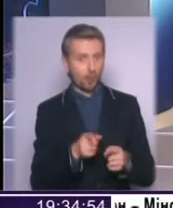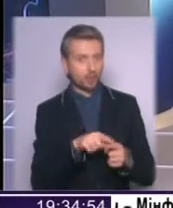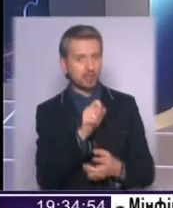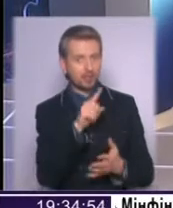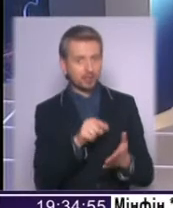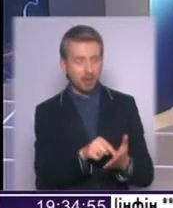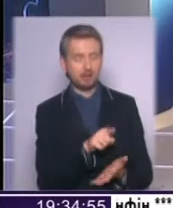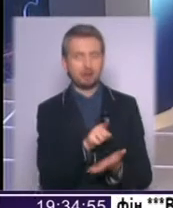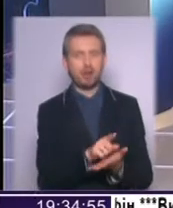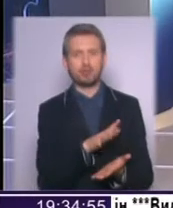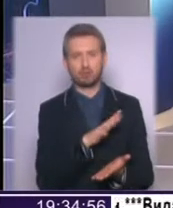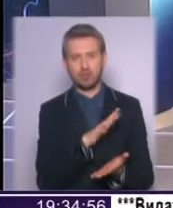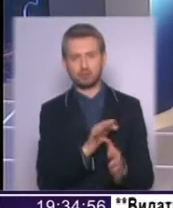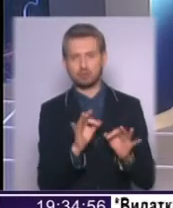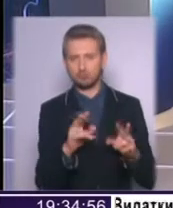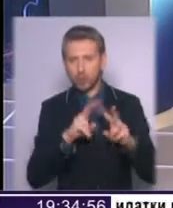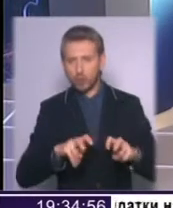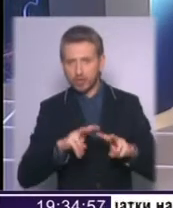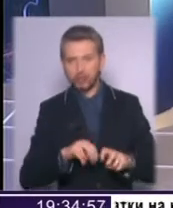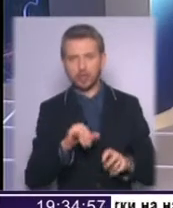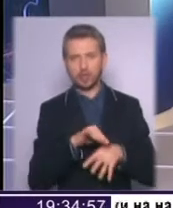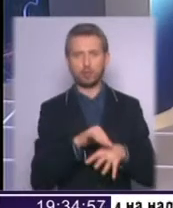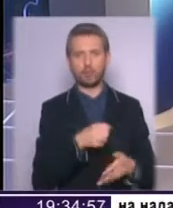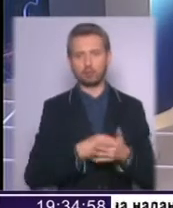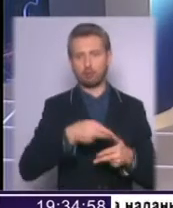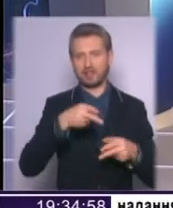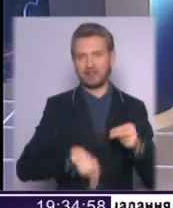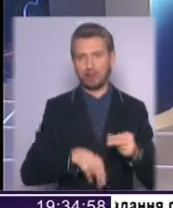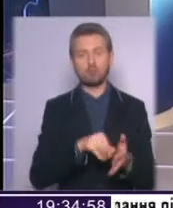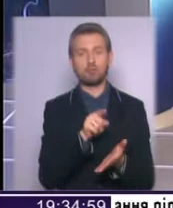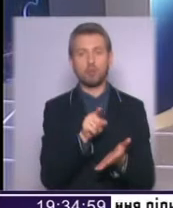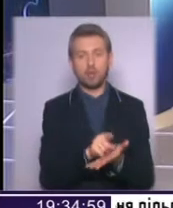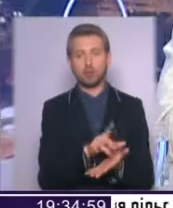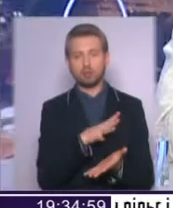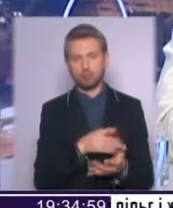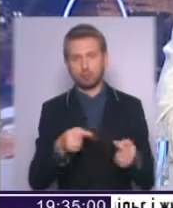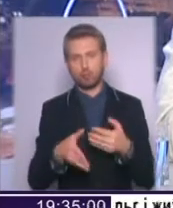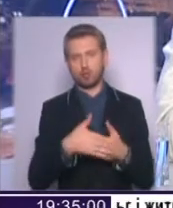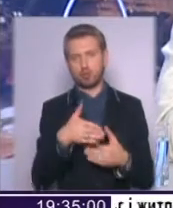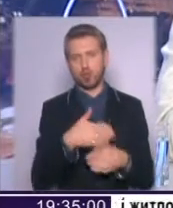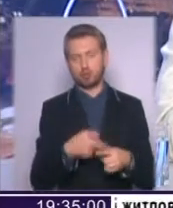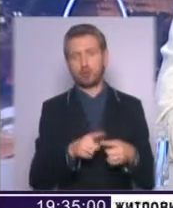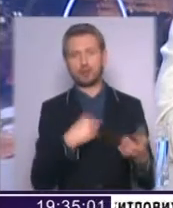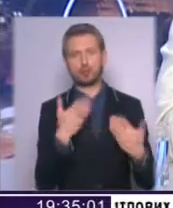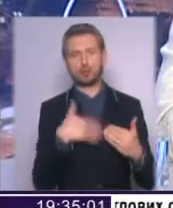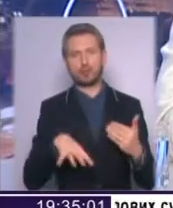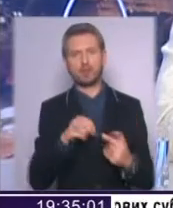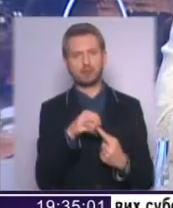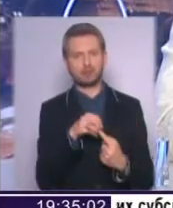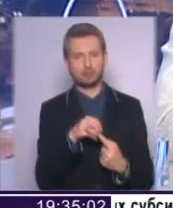все має бути, кажуть, належним чином розслідувано, і головне доведено до кінця, і повинно відповідно бути покарано. Це стосується всіх високопосадовців,